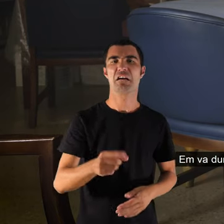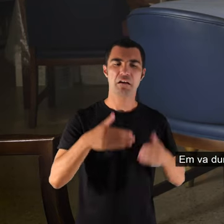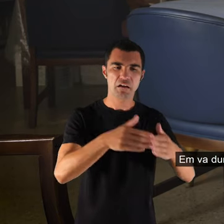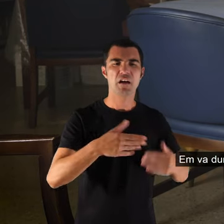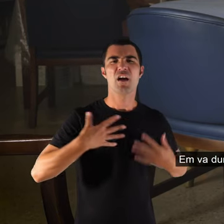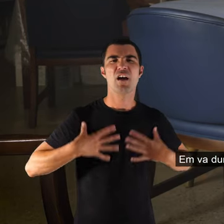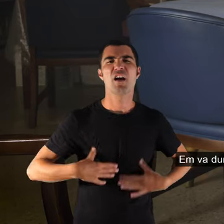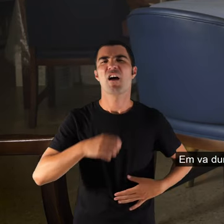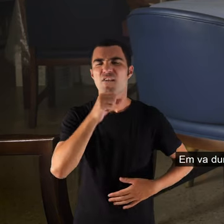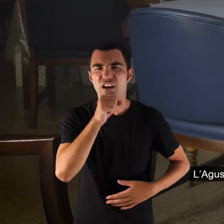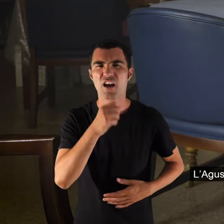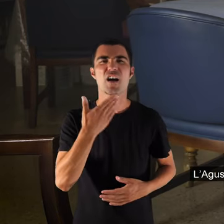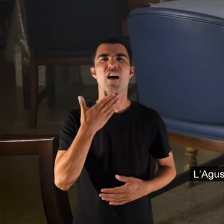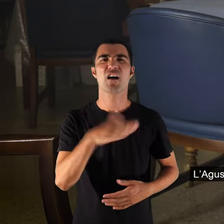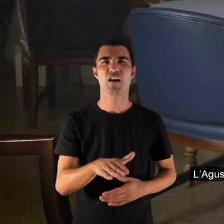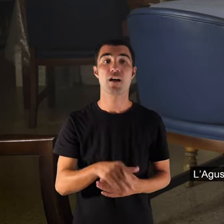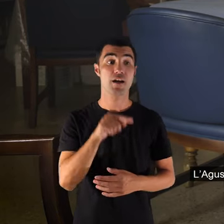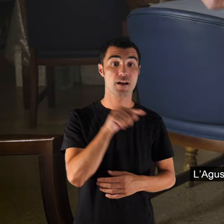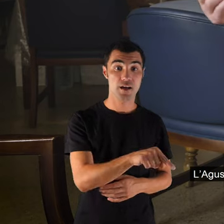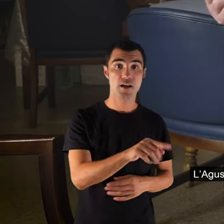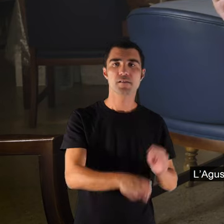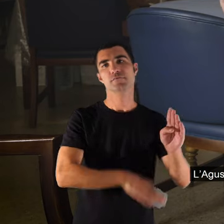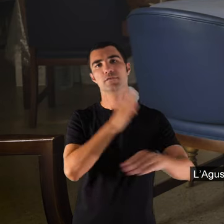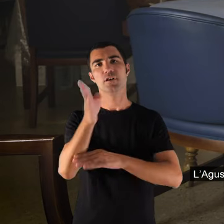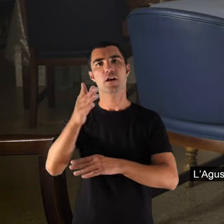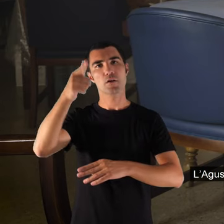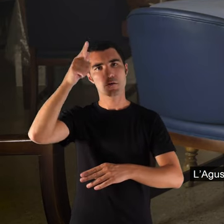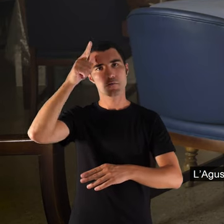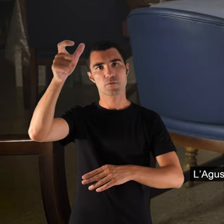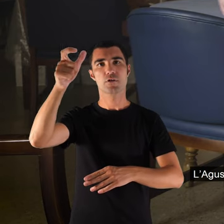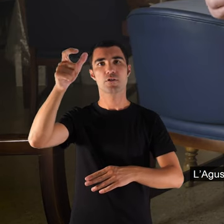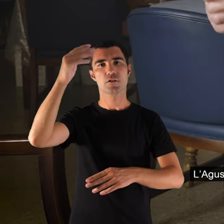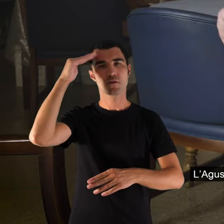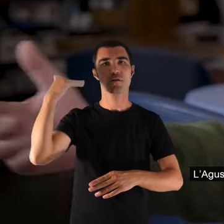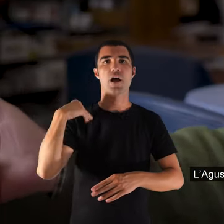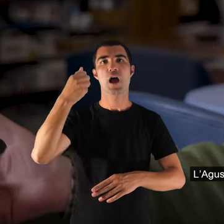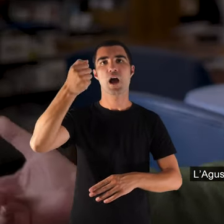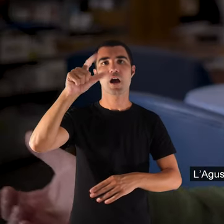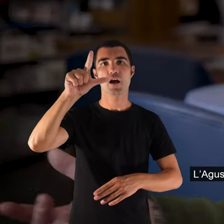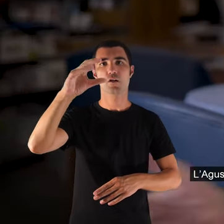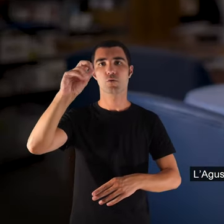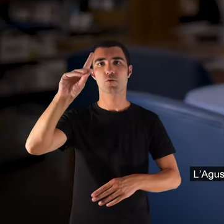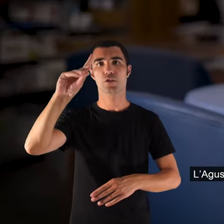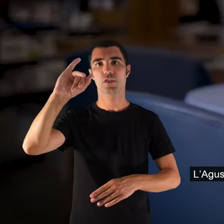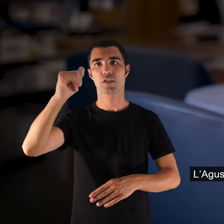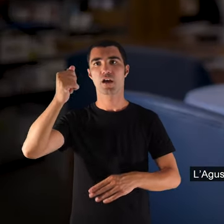vell. I d'allà anàvem al Cudi i vàrem anar a Cas Corret, que li